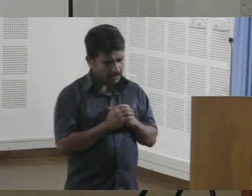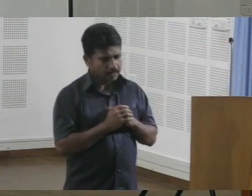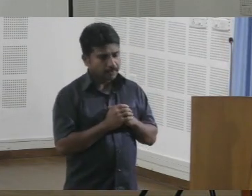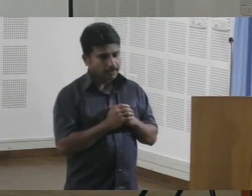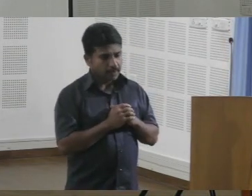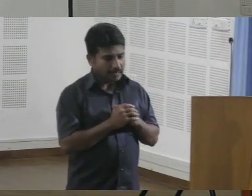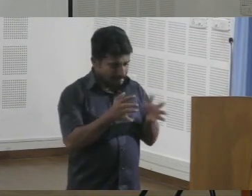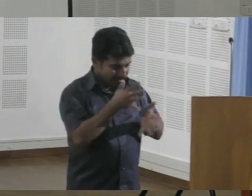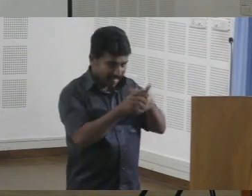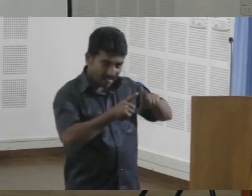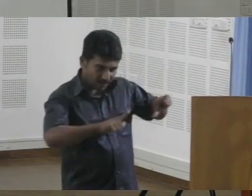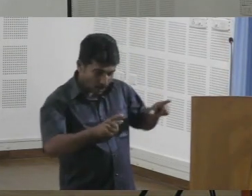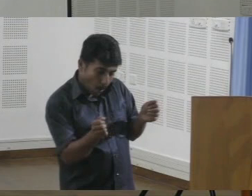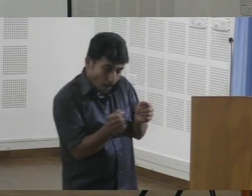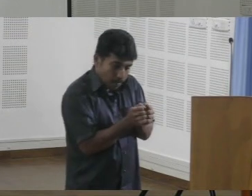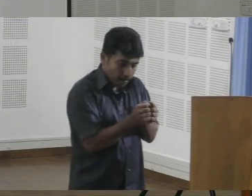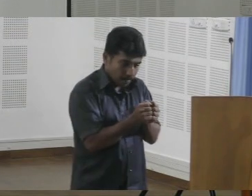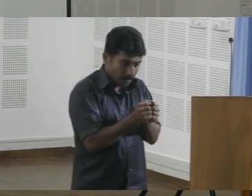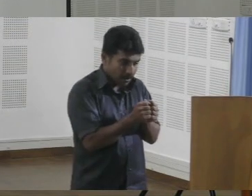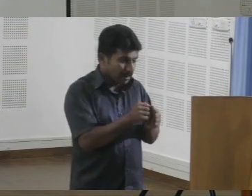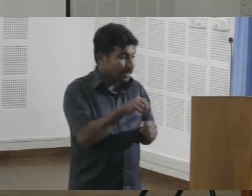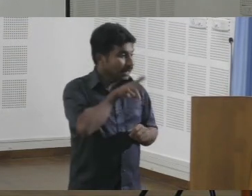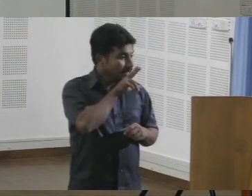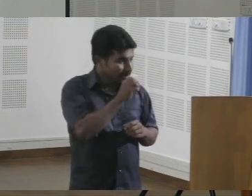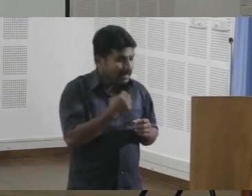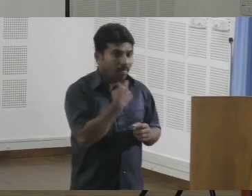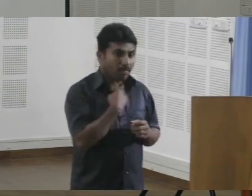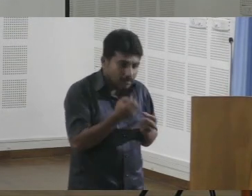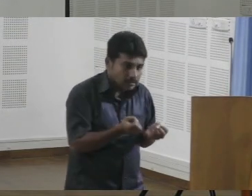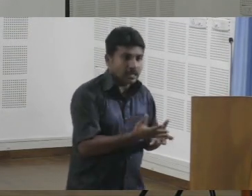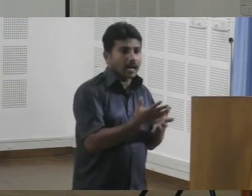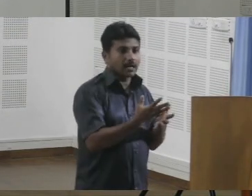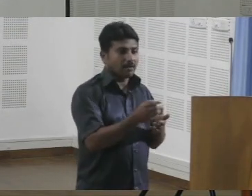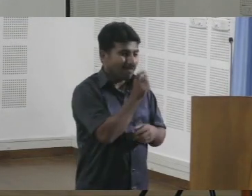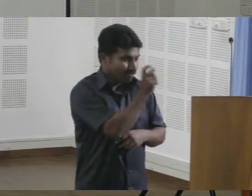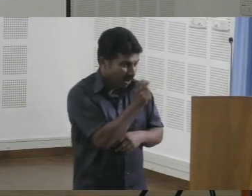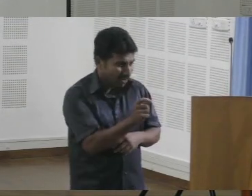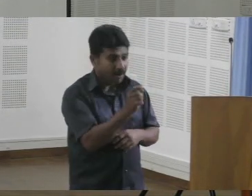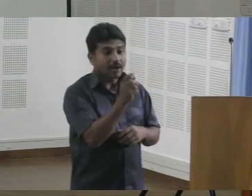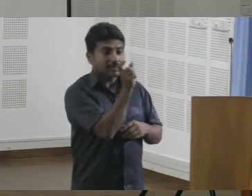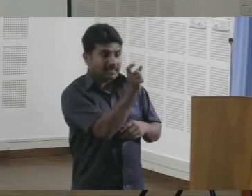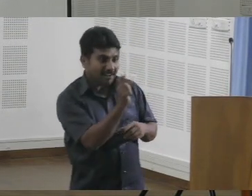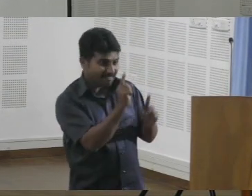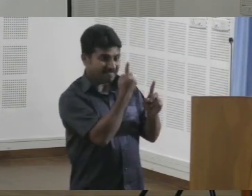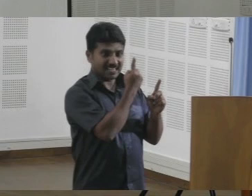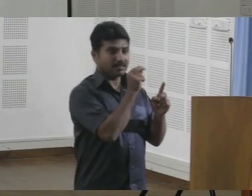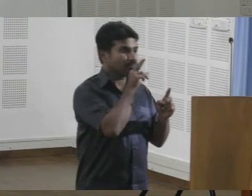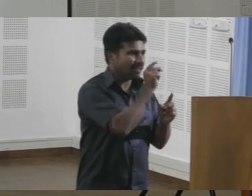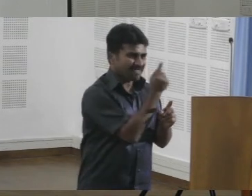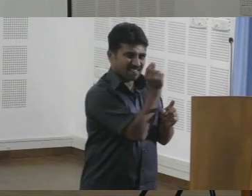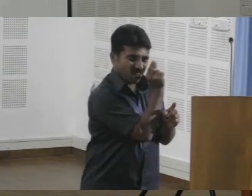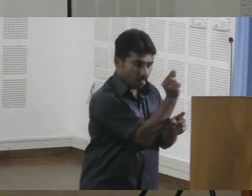ഈ സൈനികൾക്കൊപ്പം തന്നെ അവൻ മോട്ടിവേറ്റ് ചെയ്യാനും തുടങ്ങി. എല്ലാ വാട്ടുകളുടെയും ഫസ്റ്റ് സൗണ്ടും സെക്കൻഡ് സൗണ്ടും